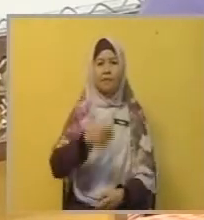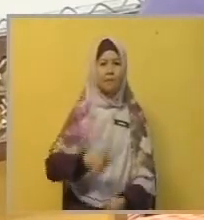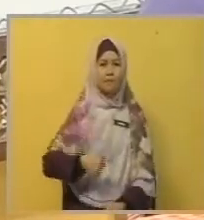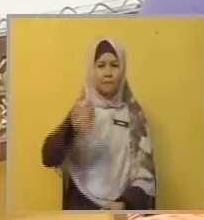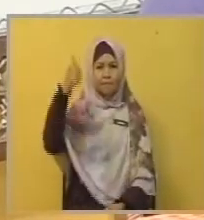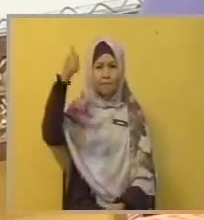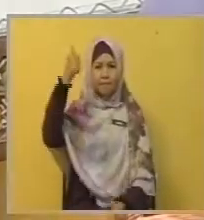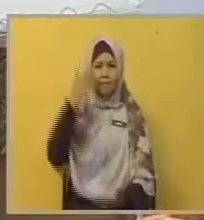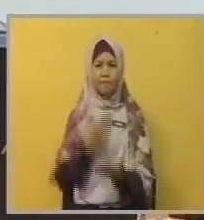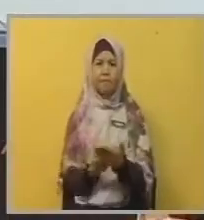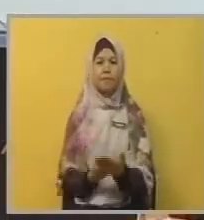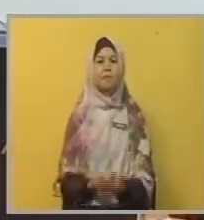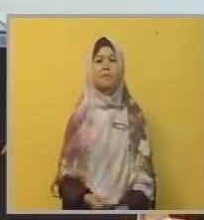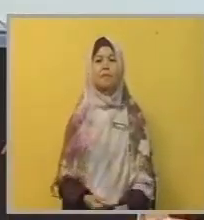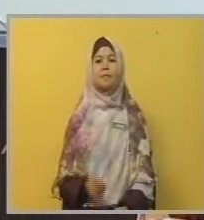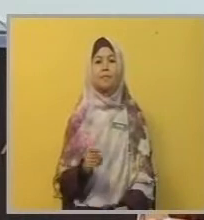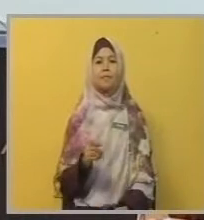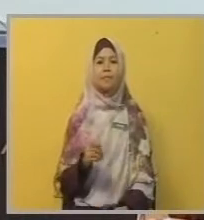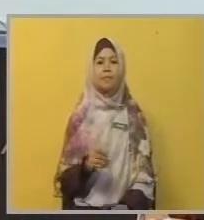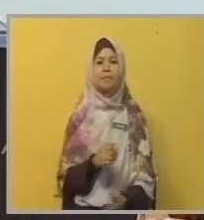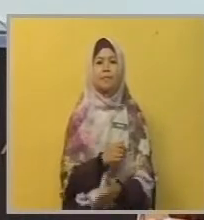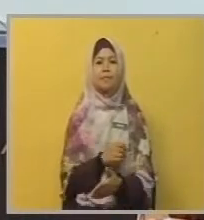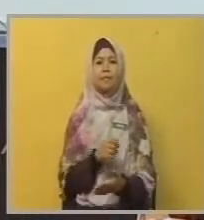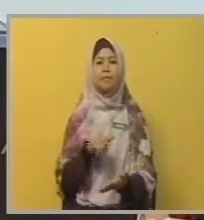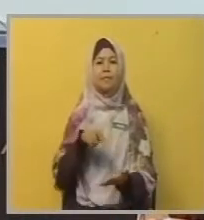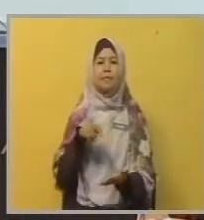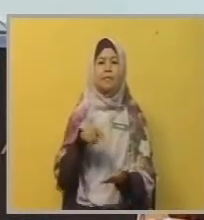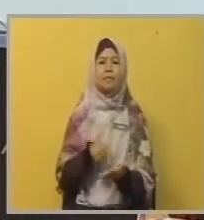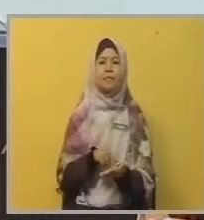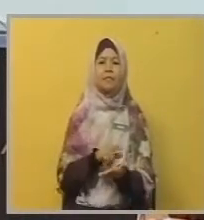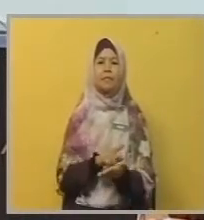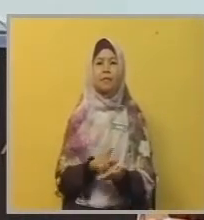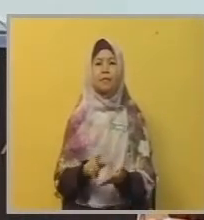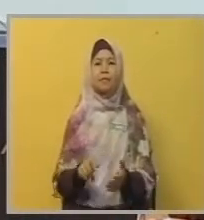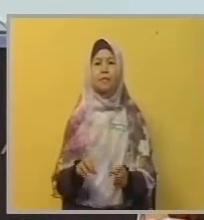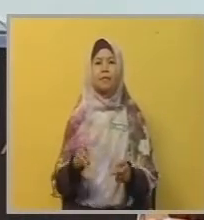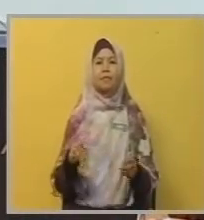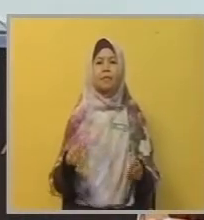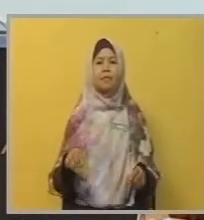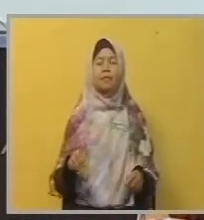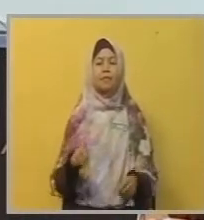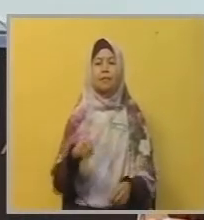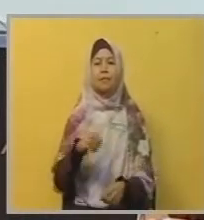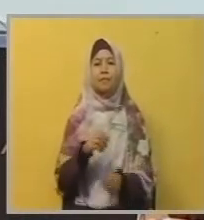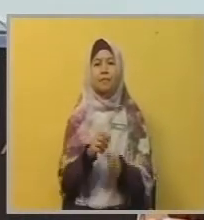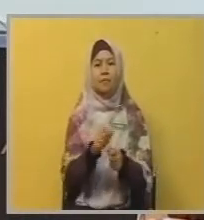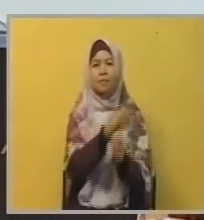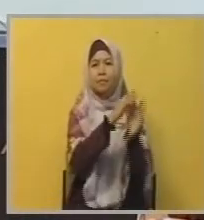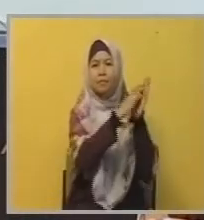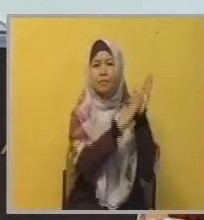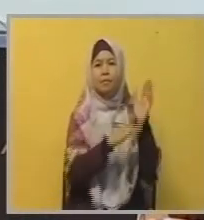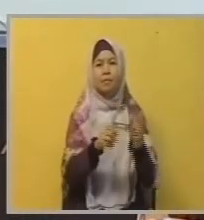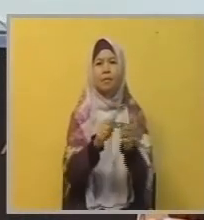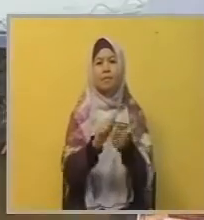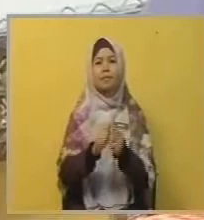Okey, penonton semua, begitulah akhir tadi kita punya laporan berita sukan pada hari ini. Saya Wan Suhaidi